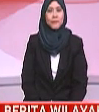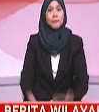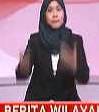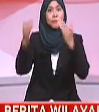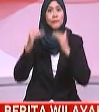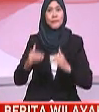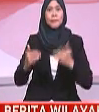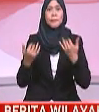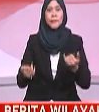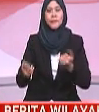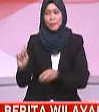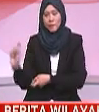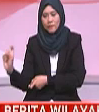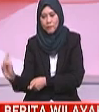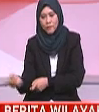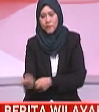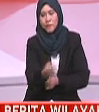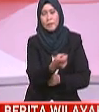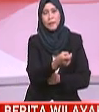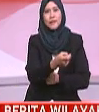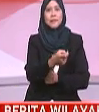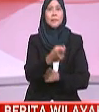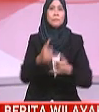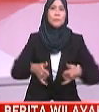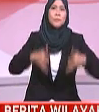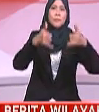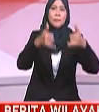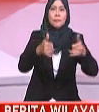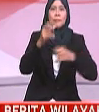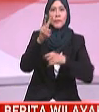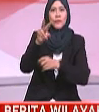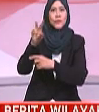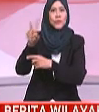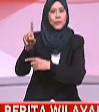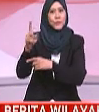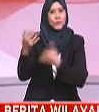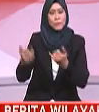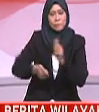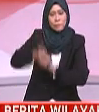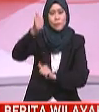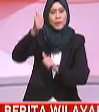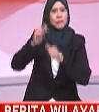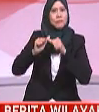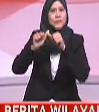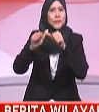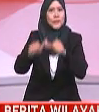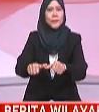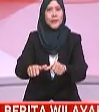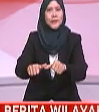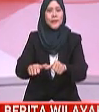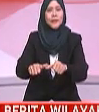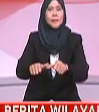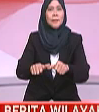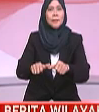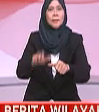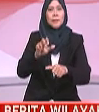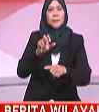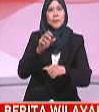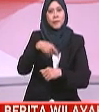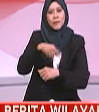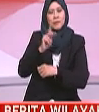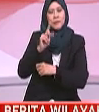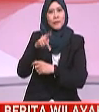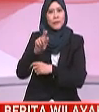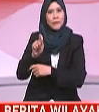Beralih ke perkembangan hoki Piala Vivian Mesuos 2021, juara bertahan PKS Uniten